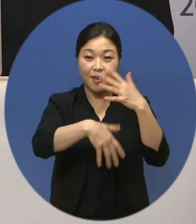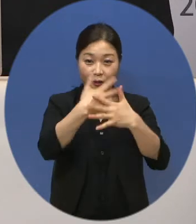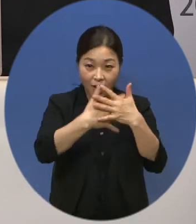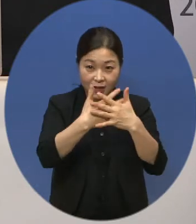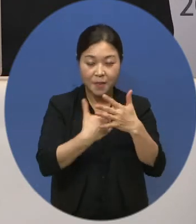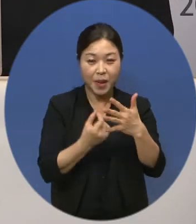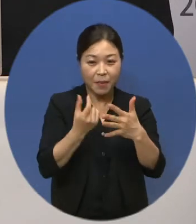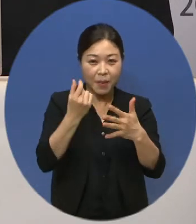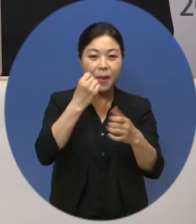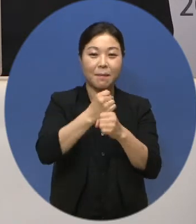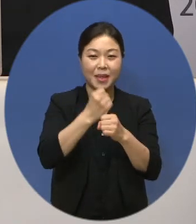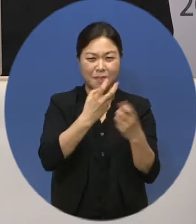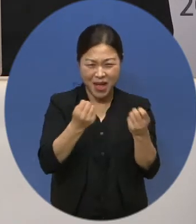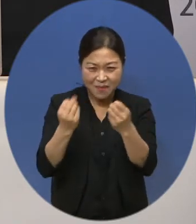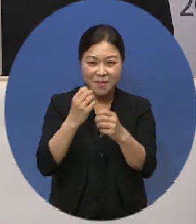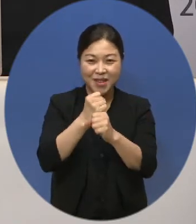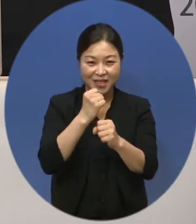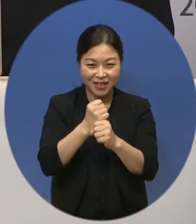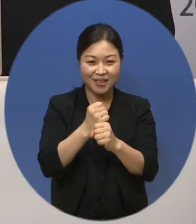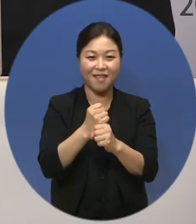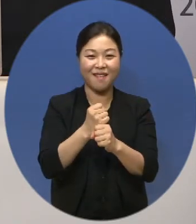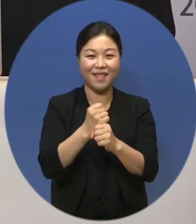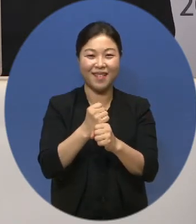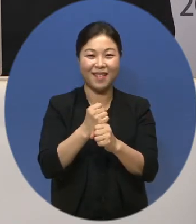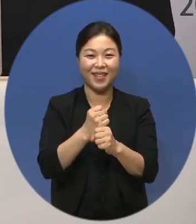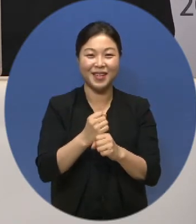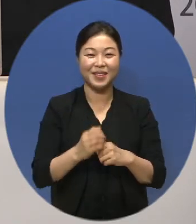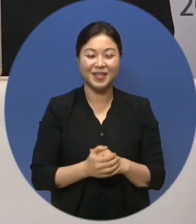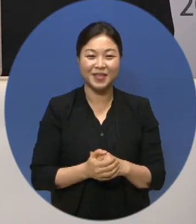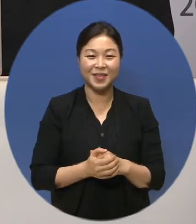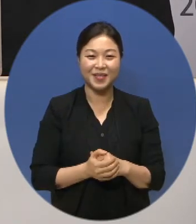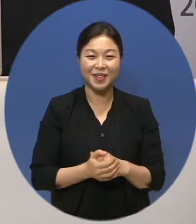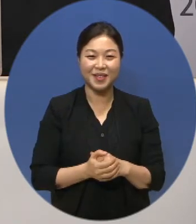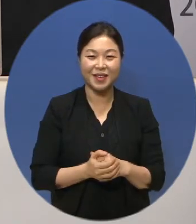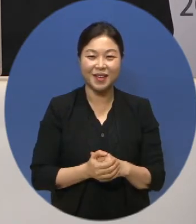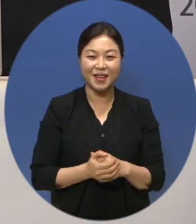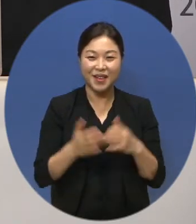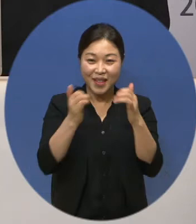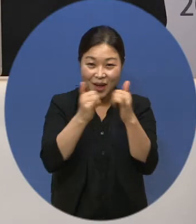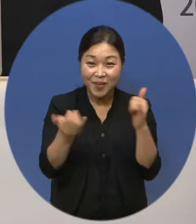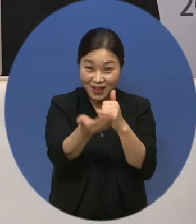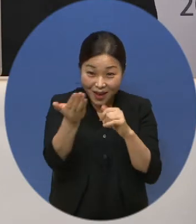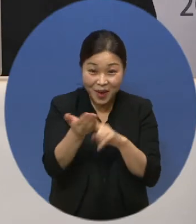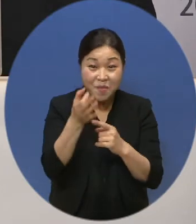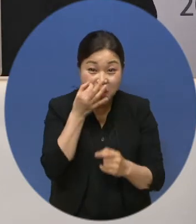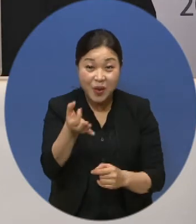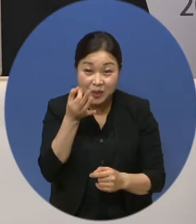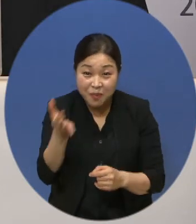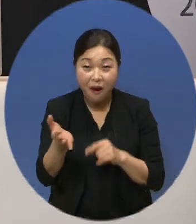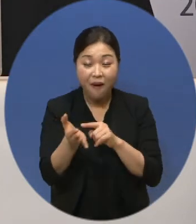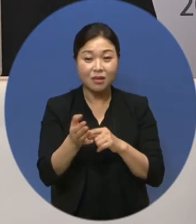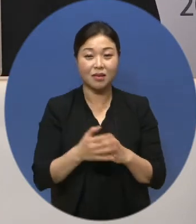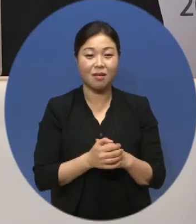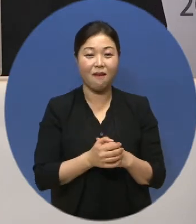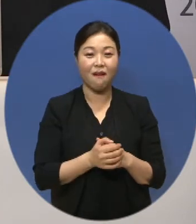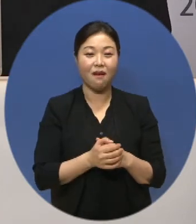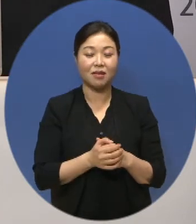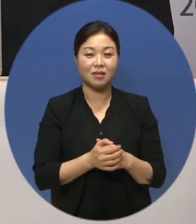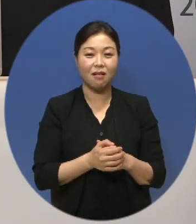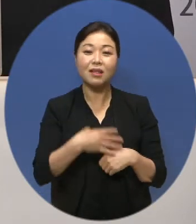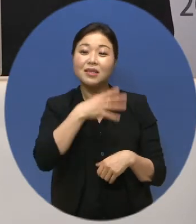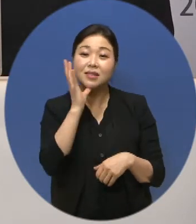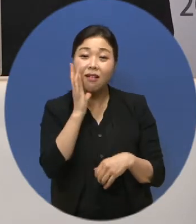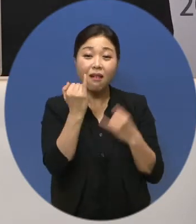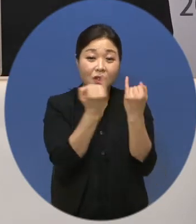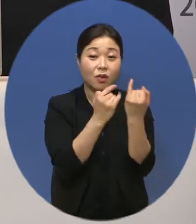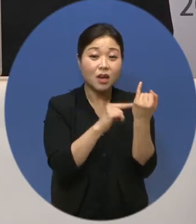영화를 빨리빨리 이렇게 많이 만들어서 이제 이렇게 여러분들께 소개를 시켜드리면서 네. 이런 게 이상한 게 아니다. 네. 당연한